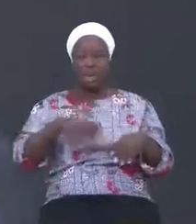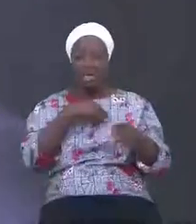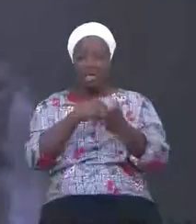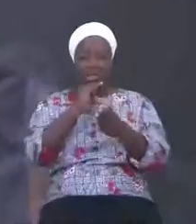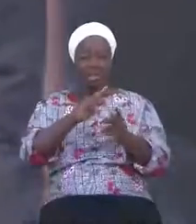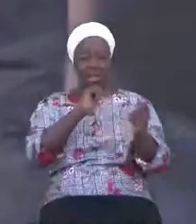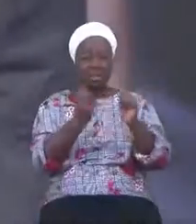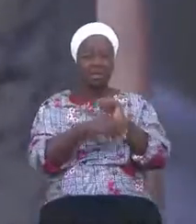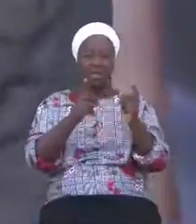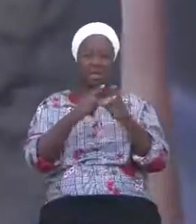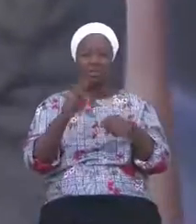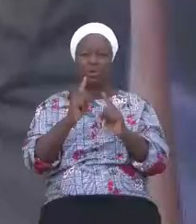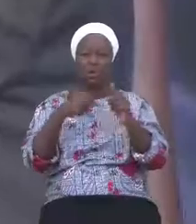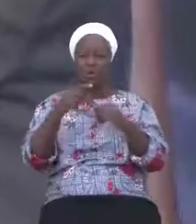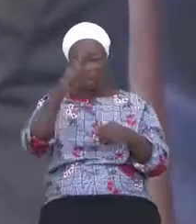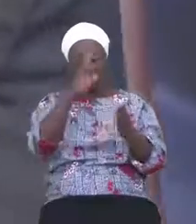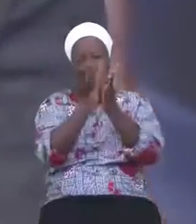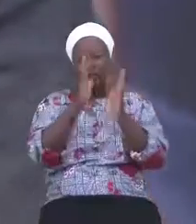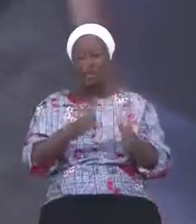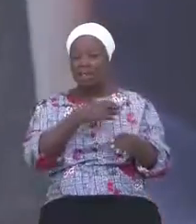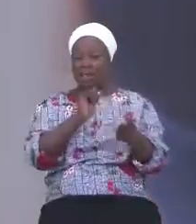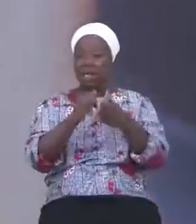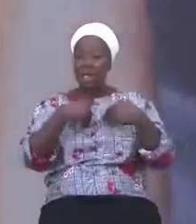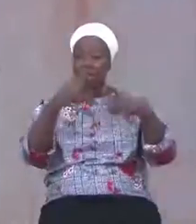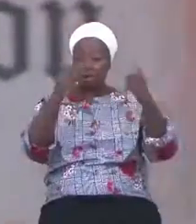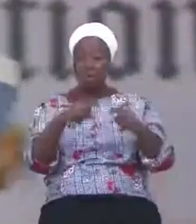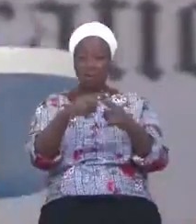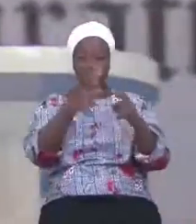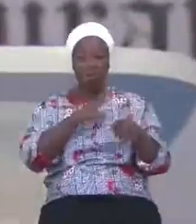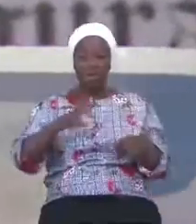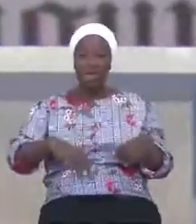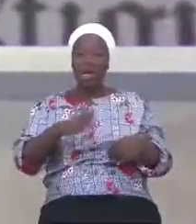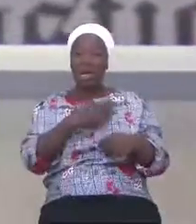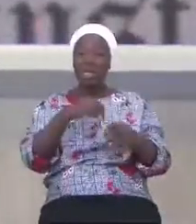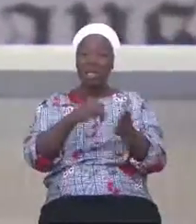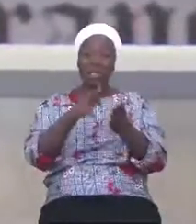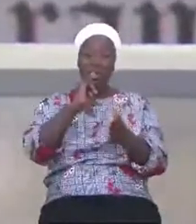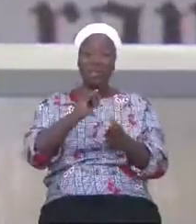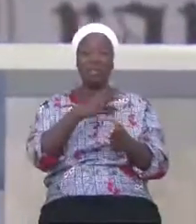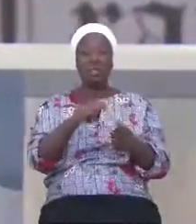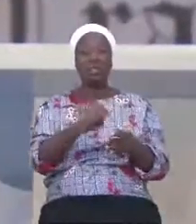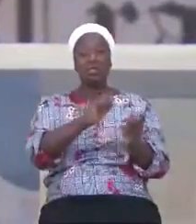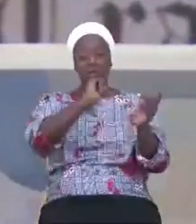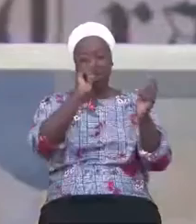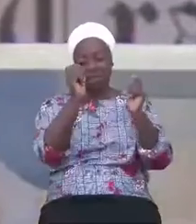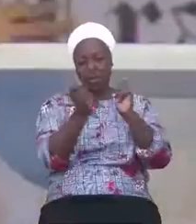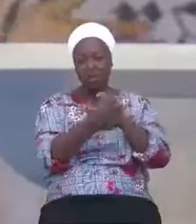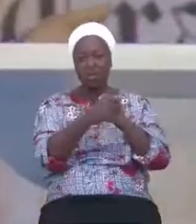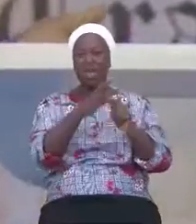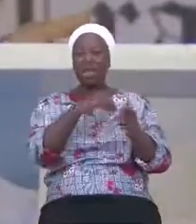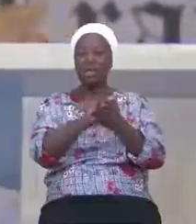transfiguration. Vous parlez du croyant qui est venu à Christ et c'est la transformation. Voilà pourquoi